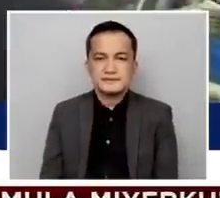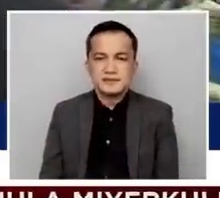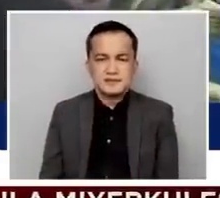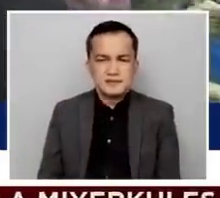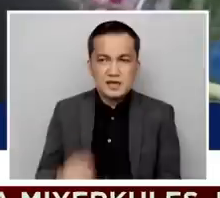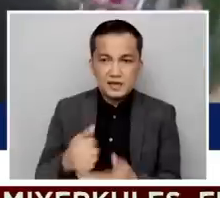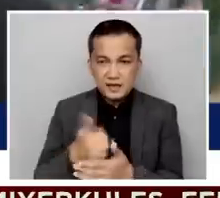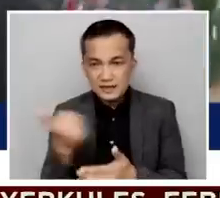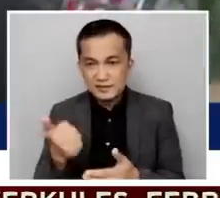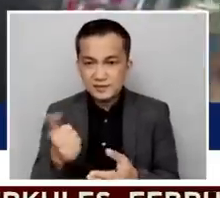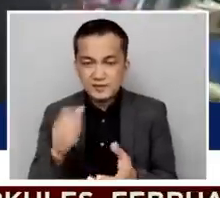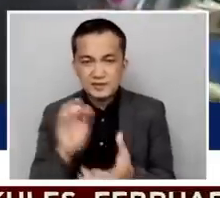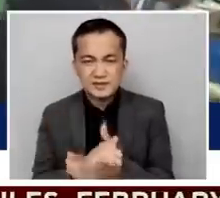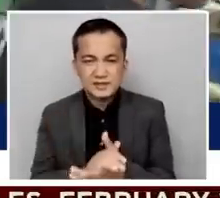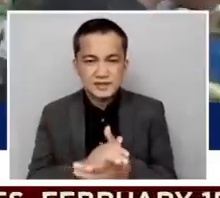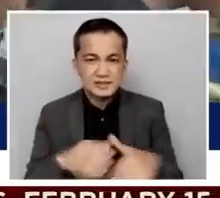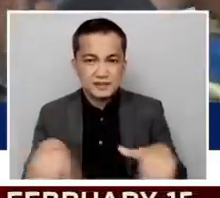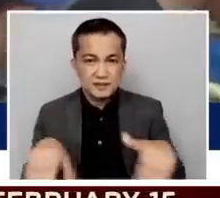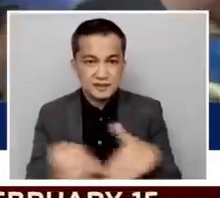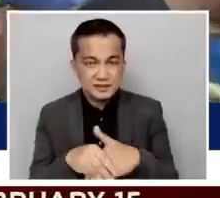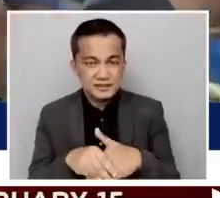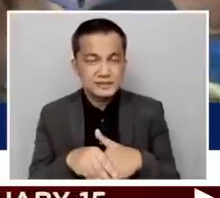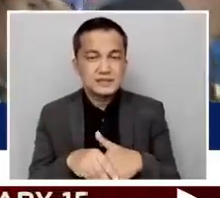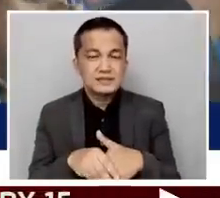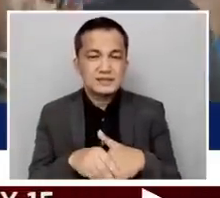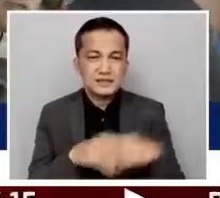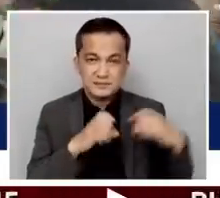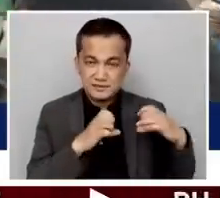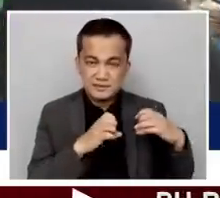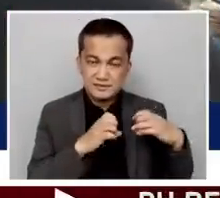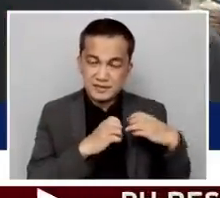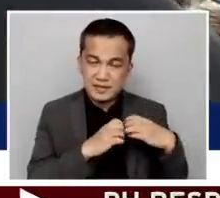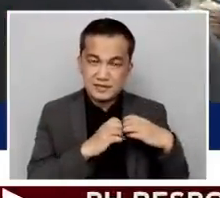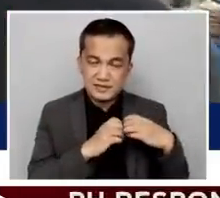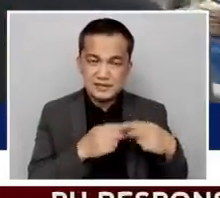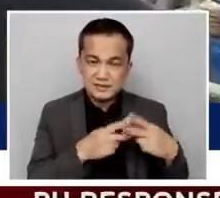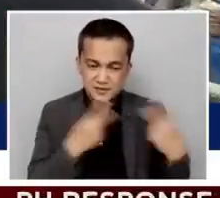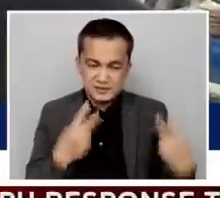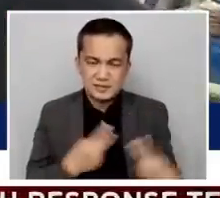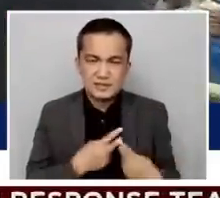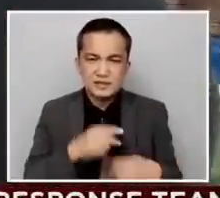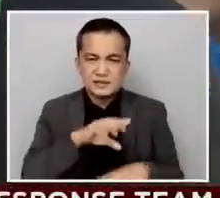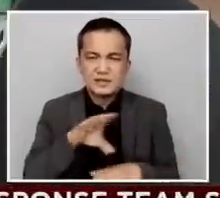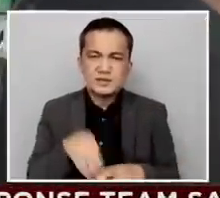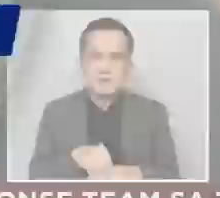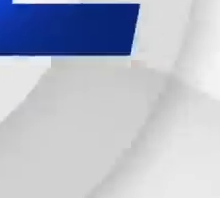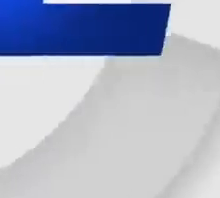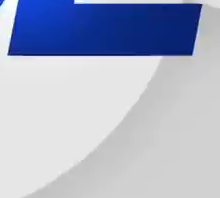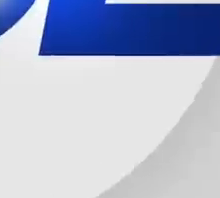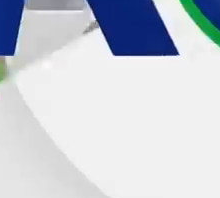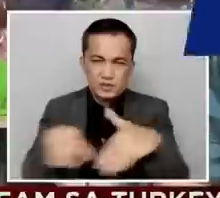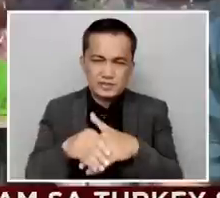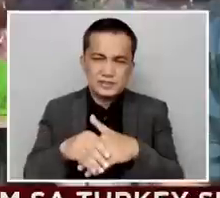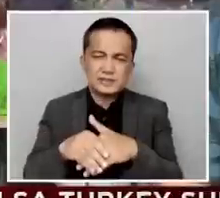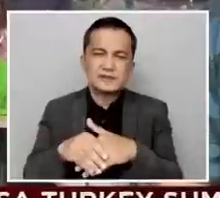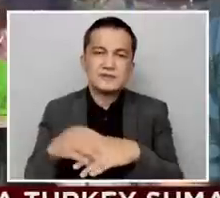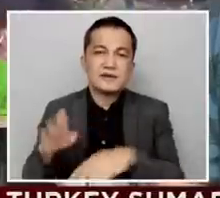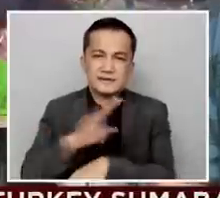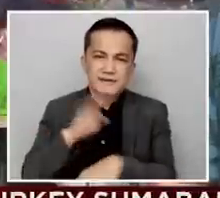na nagpapakasal tuwing araw ng mga puso, kabilang na dyan ang kasalan ng bayan.